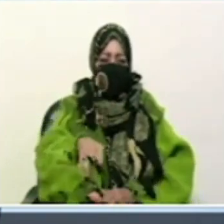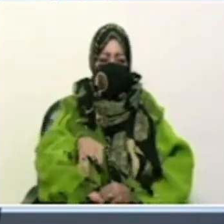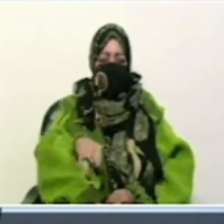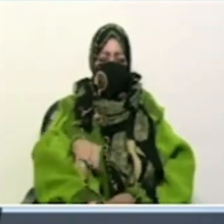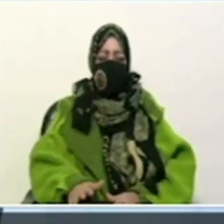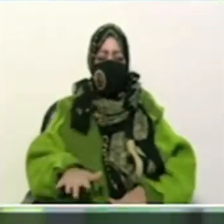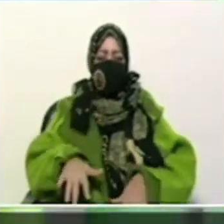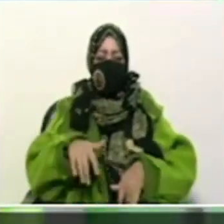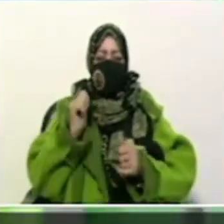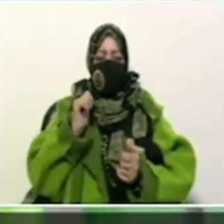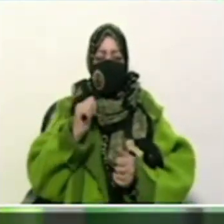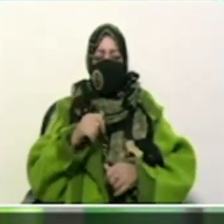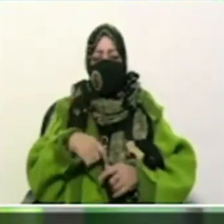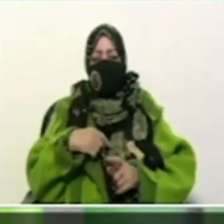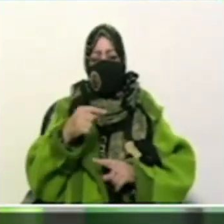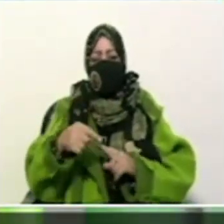أجمعين.